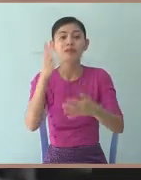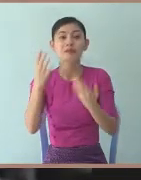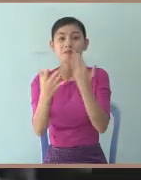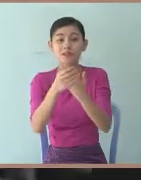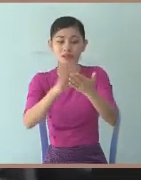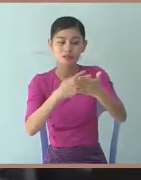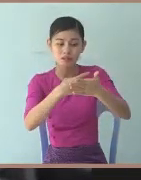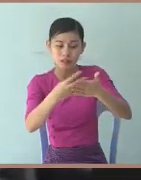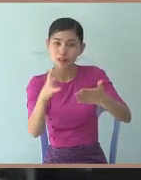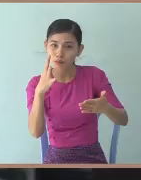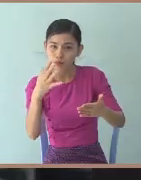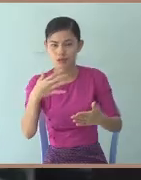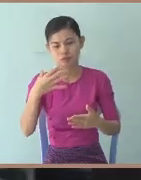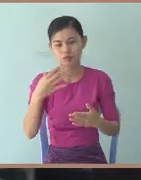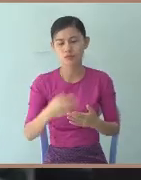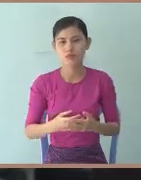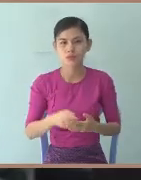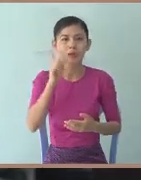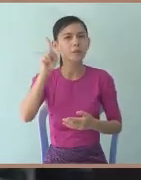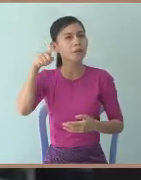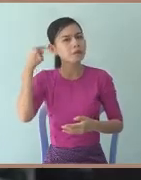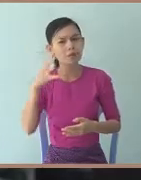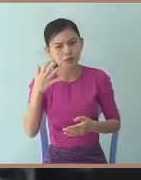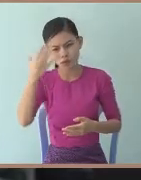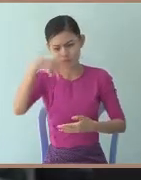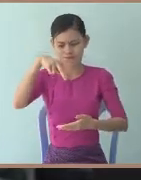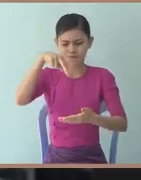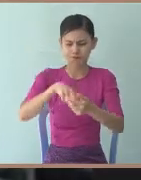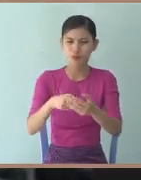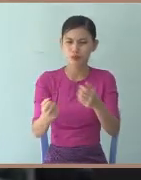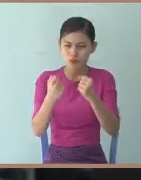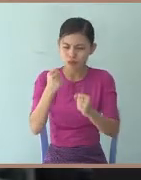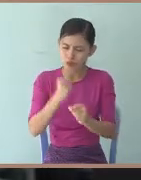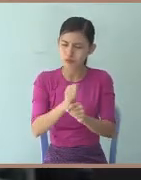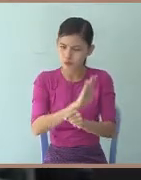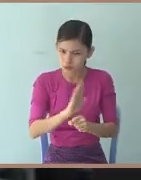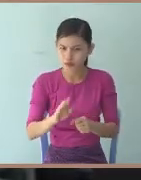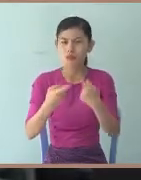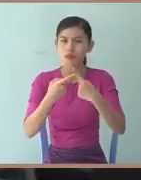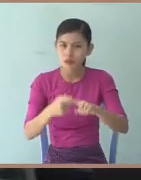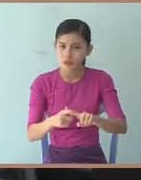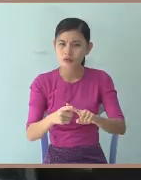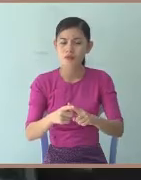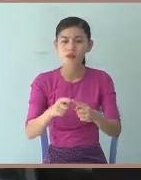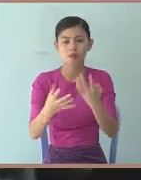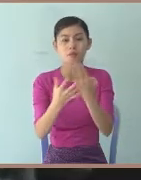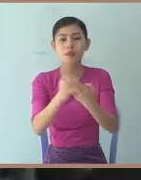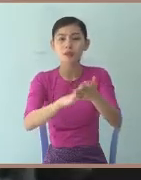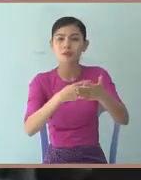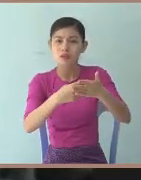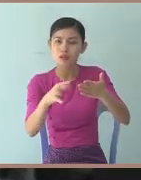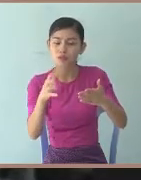ဘူးမိဘမရှိဘူးဘွားကိုရုံးကပြီးတော့သူကရောက်လာတာအဲ့ဒါနဲ့တော့မတီးဘူးကမဲမထရတော့